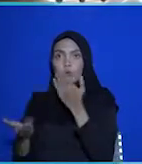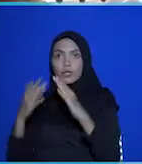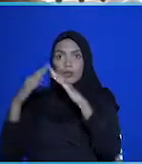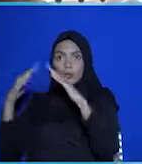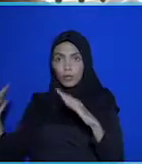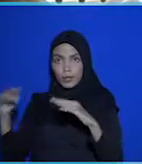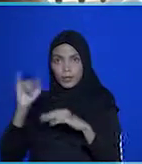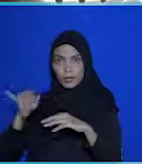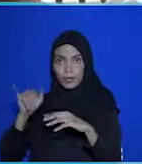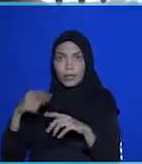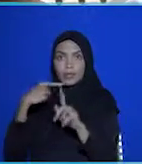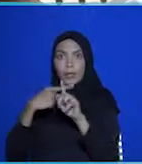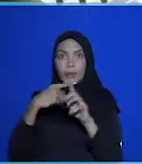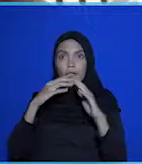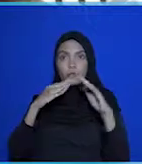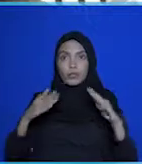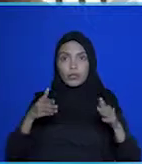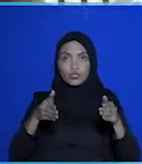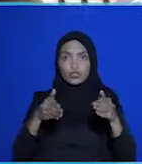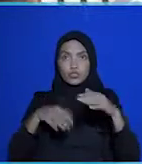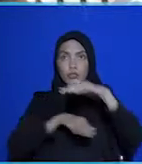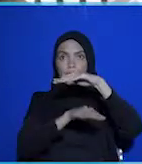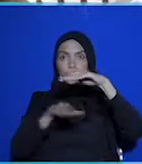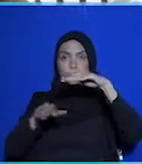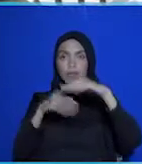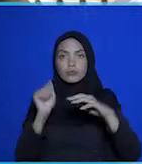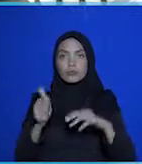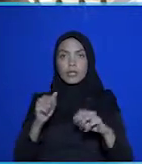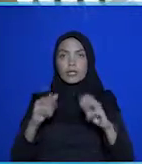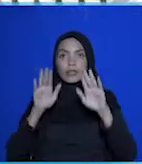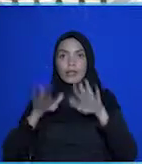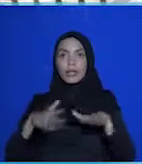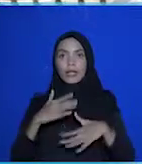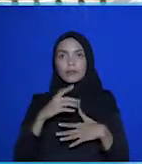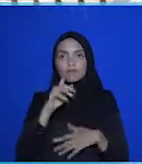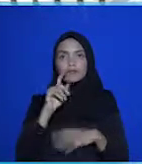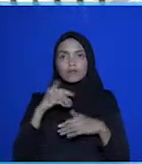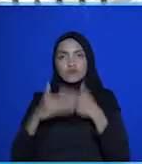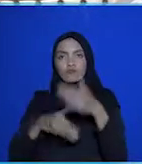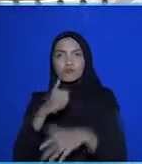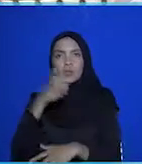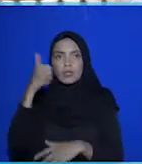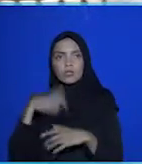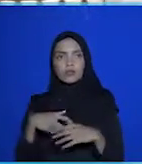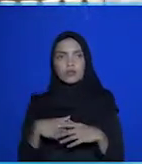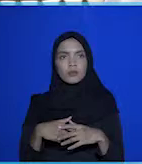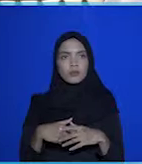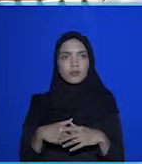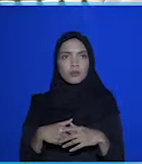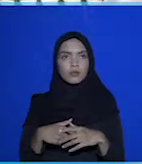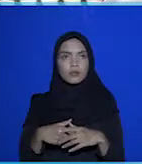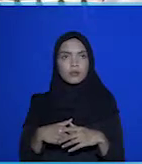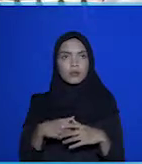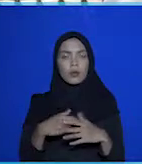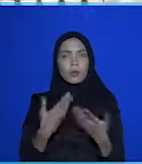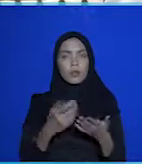membangun ya baik rumahnya maupun infrastruktur dasar supaya dia bisa hidup dengan lebih baik. Bagaimana